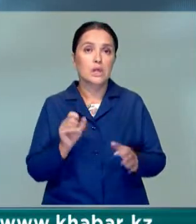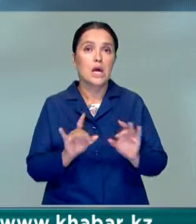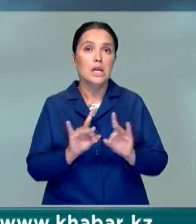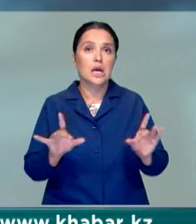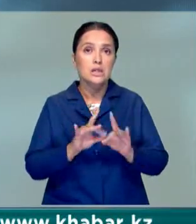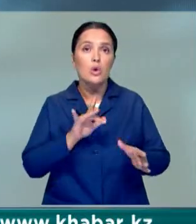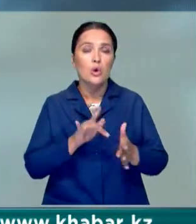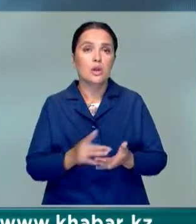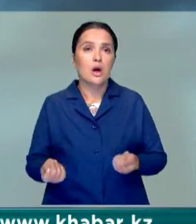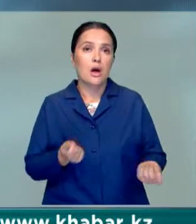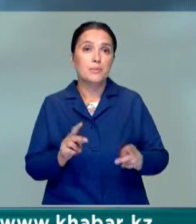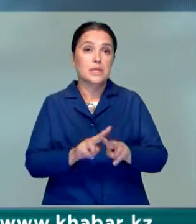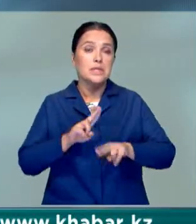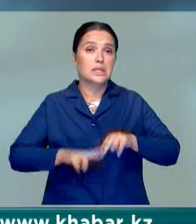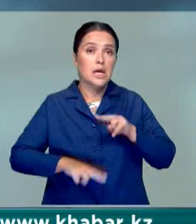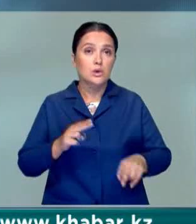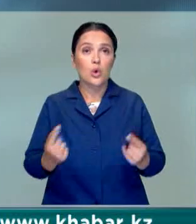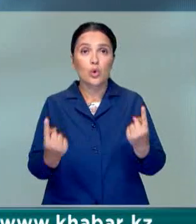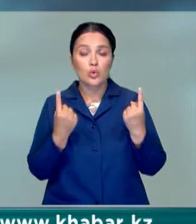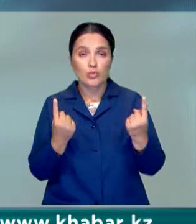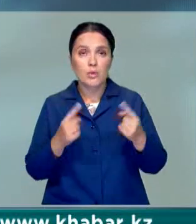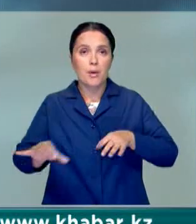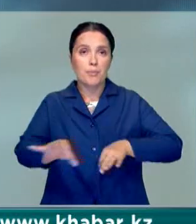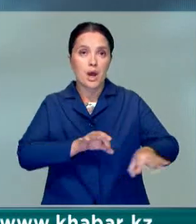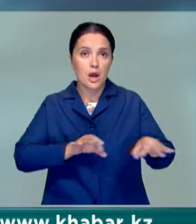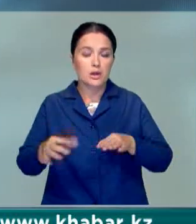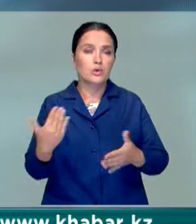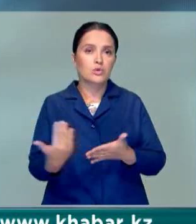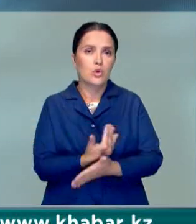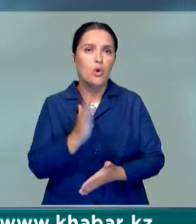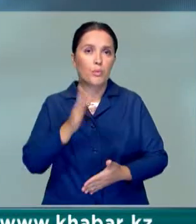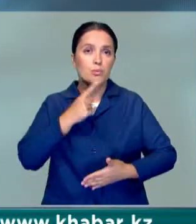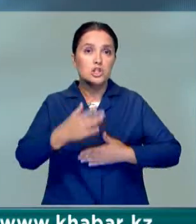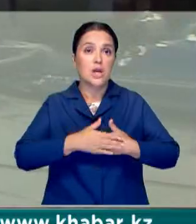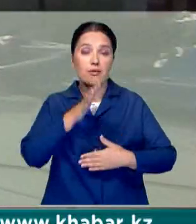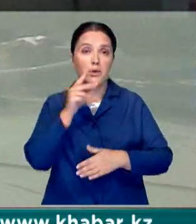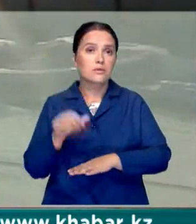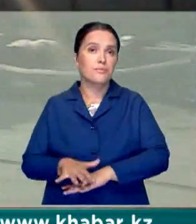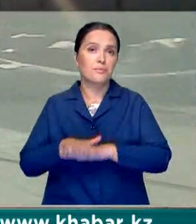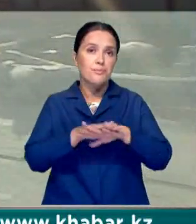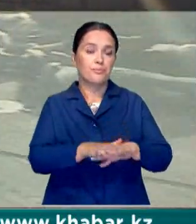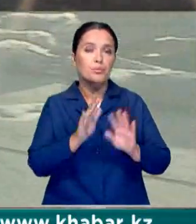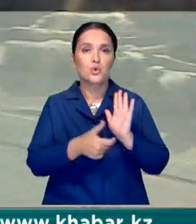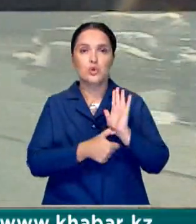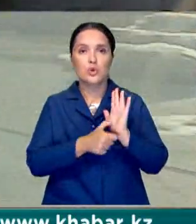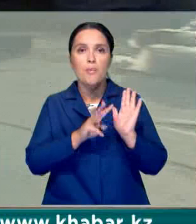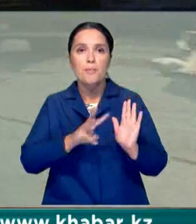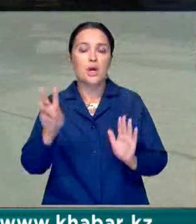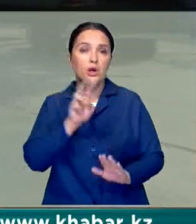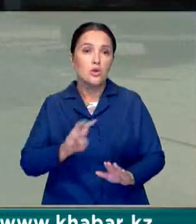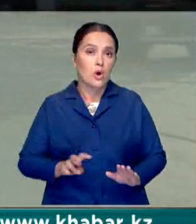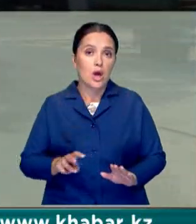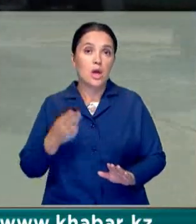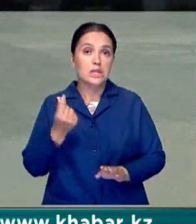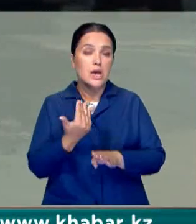столицы. Строительство крупного транспортного проекта возобновится в ближайшее время, как только поступит 600 миллионов долларов.